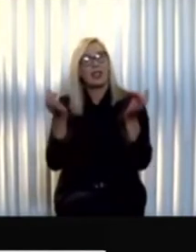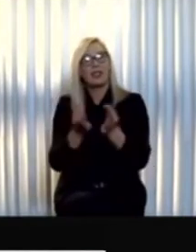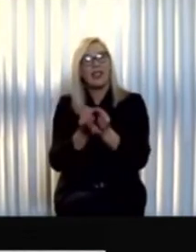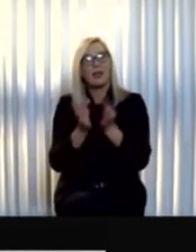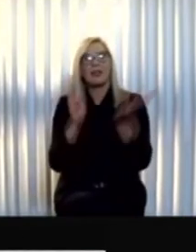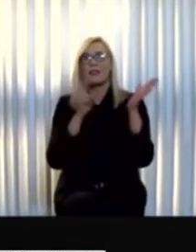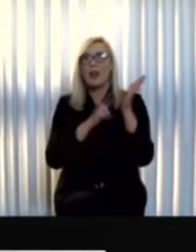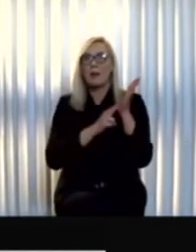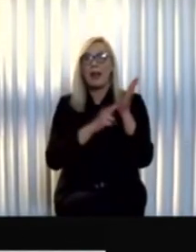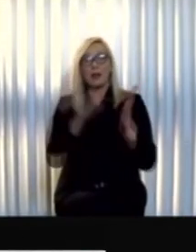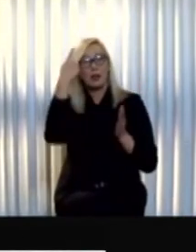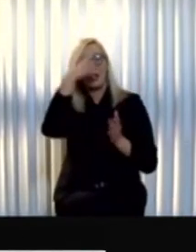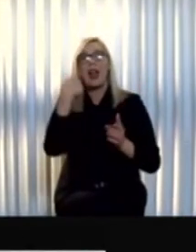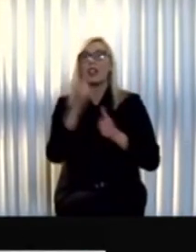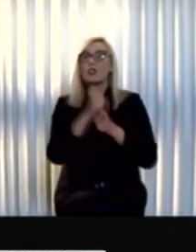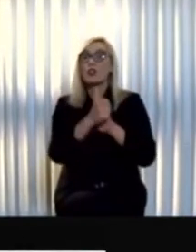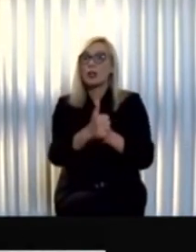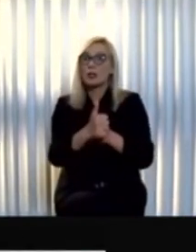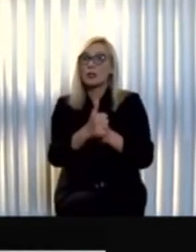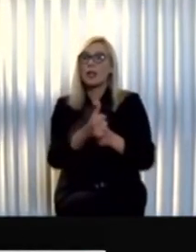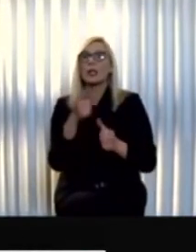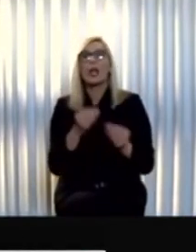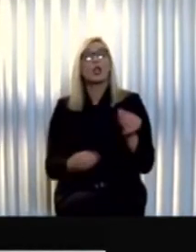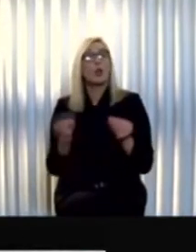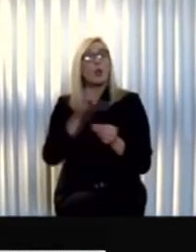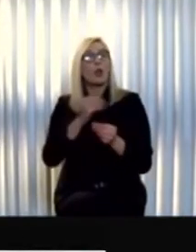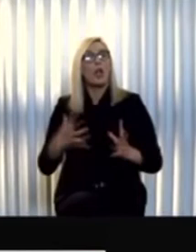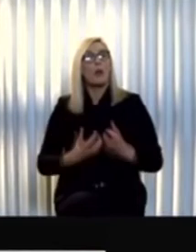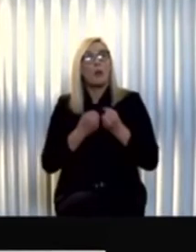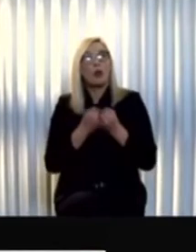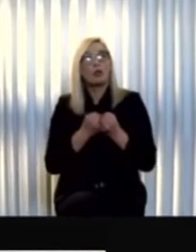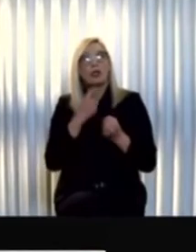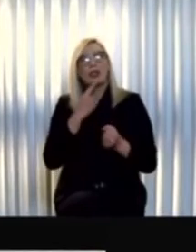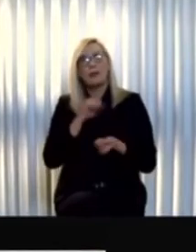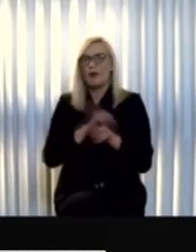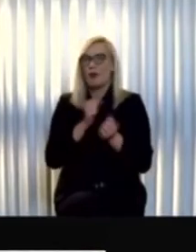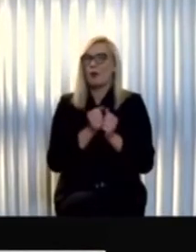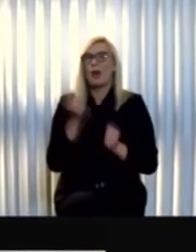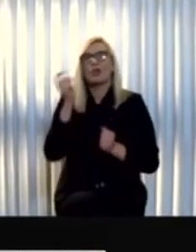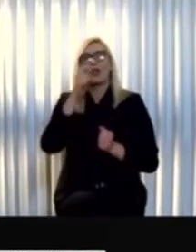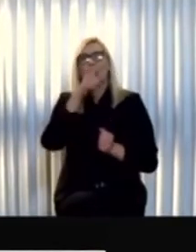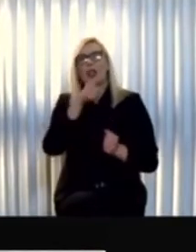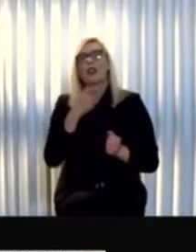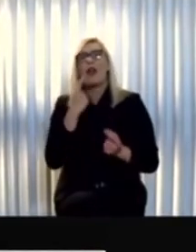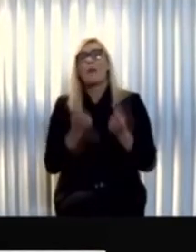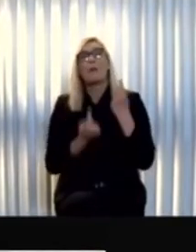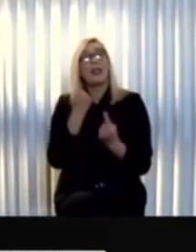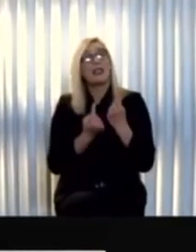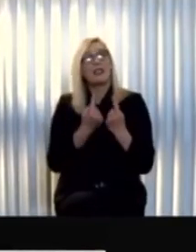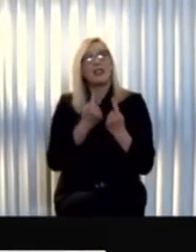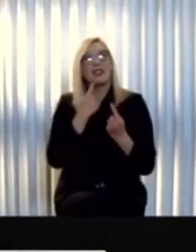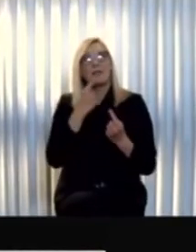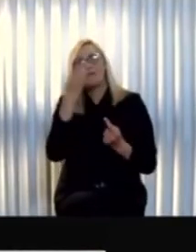правото на лична асистенција значи дополнителна подршка во справувањето со секојдневните предизвици при